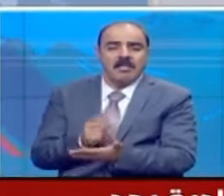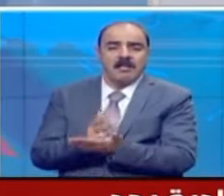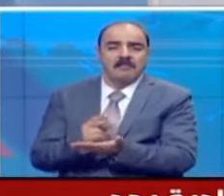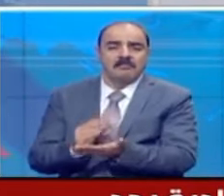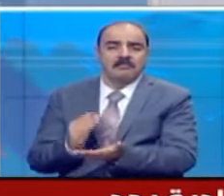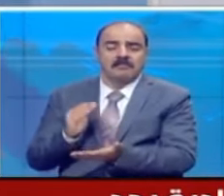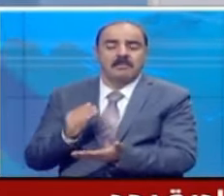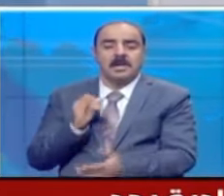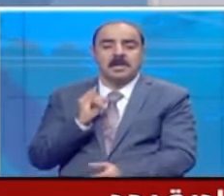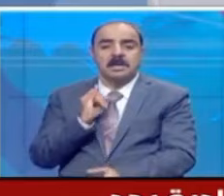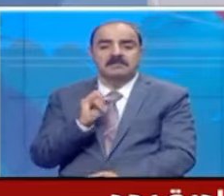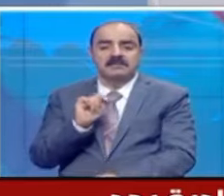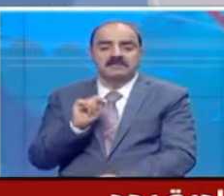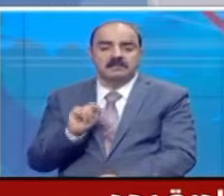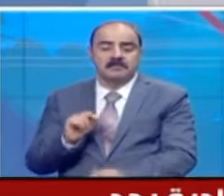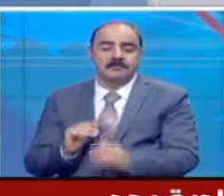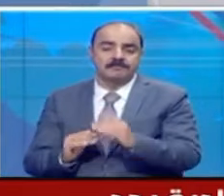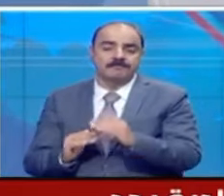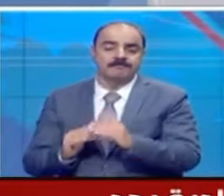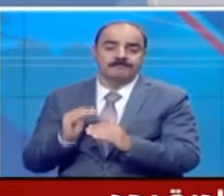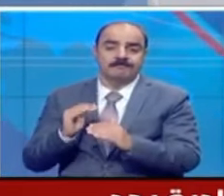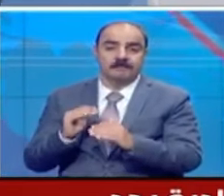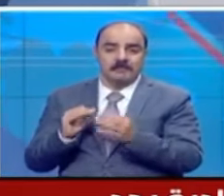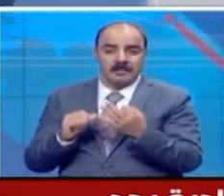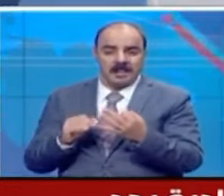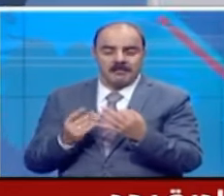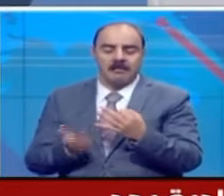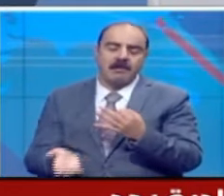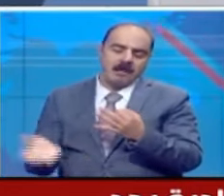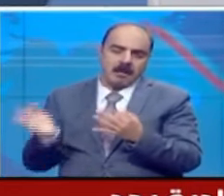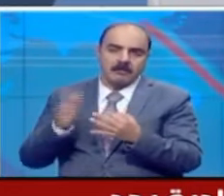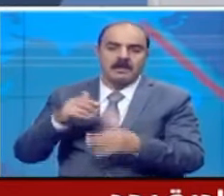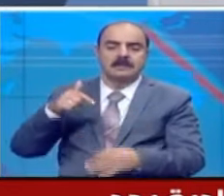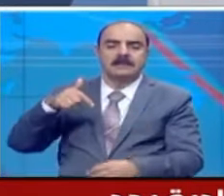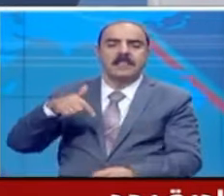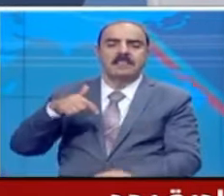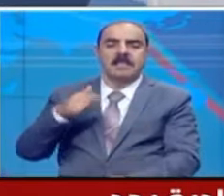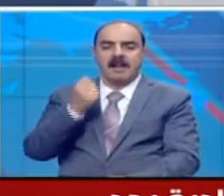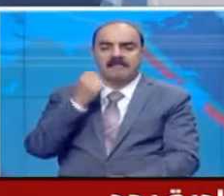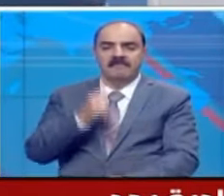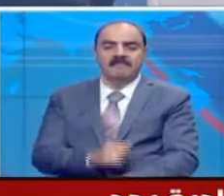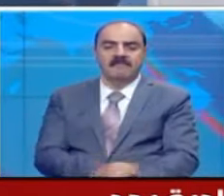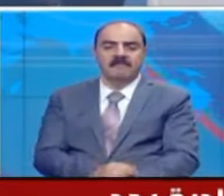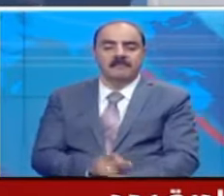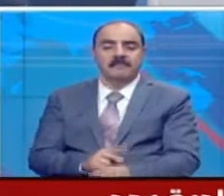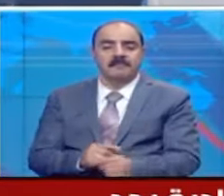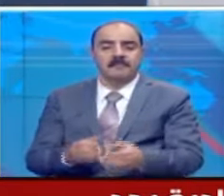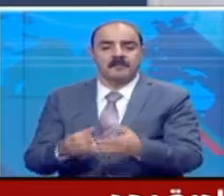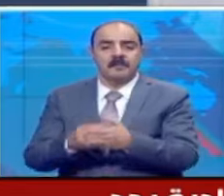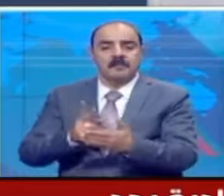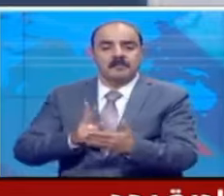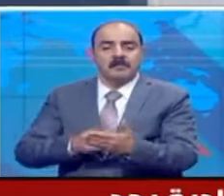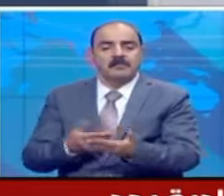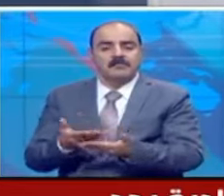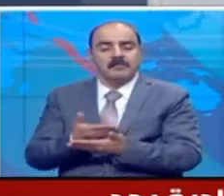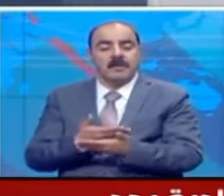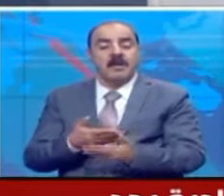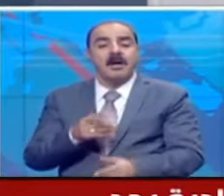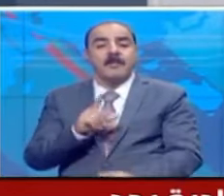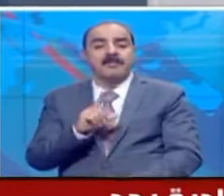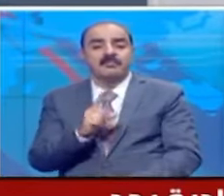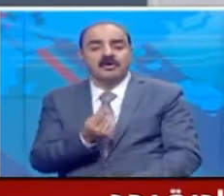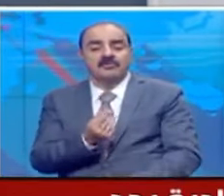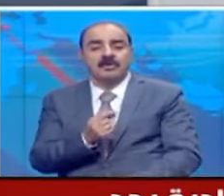الأدنى للأجور بنسبة 50% ليصل إلى 6000 جنيه. كما تتضمن الحزمة الاجتماعية